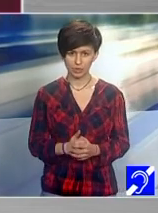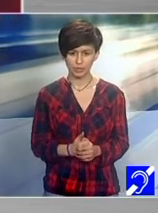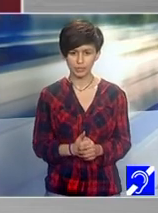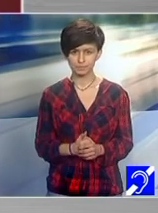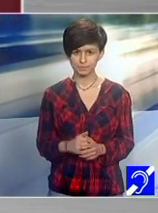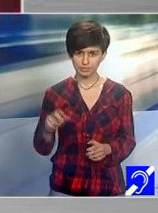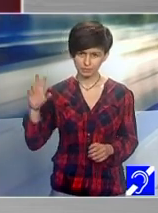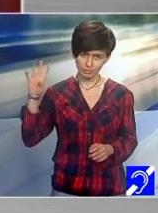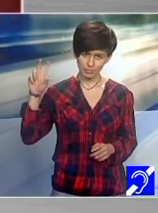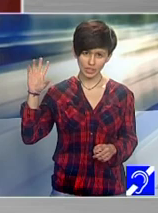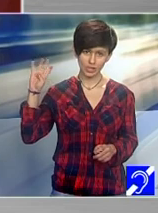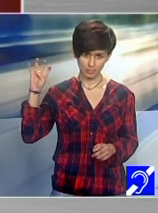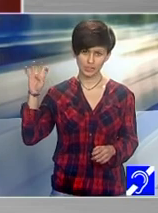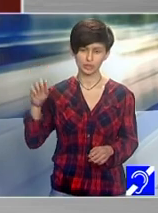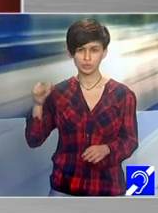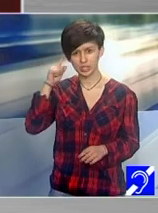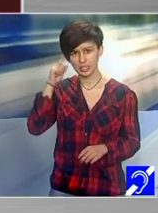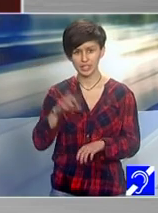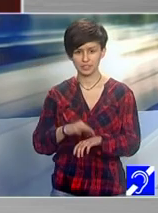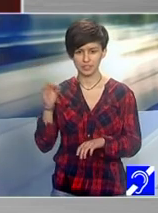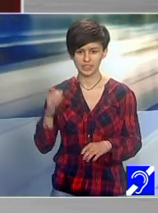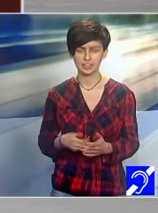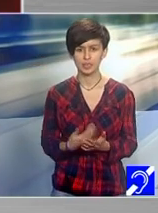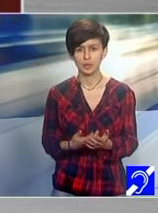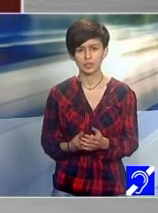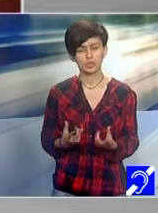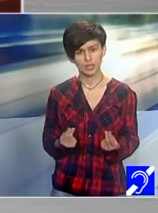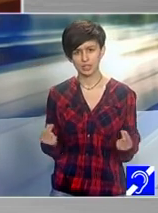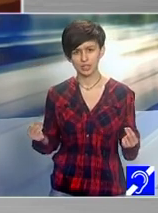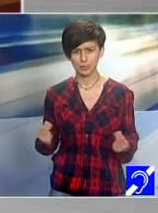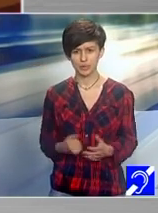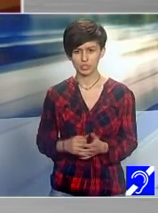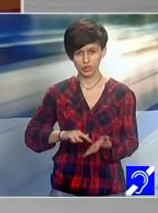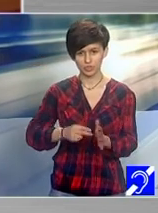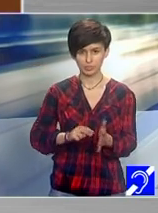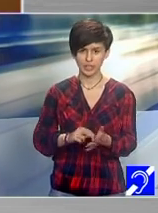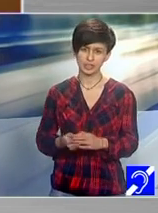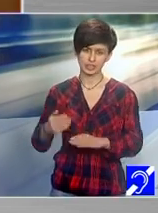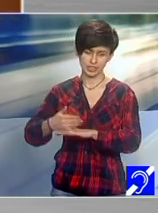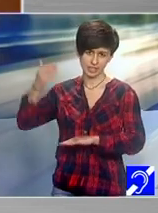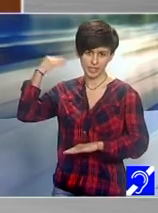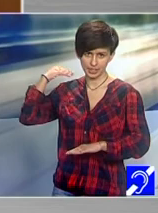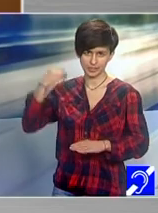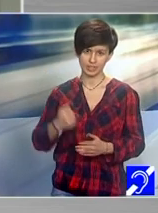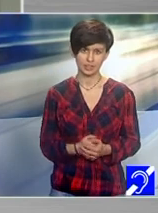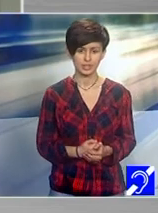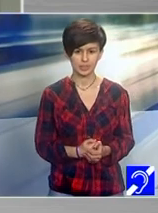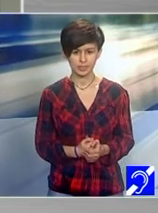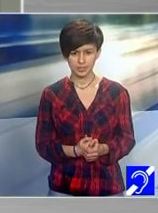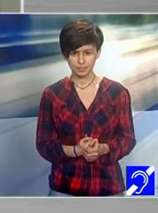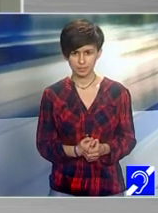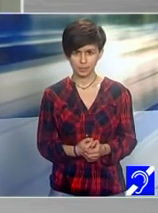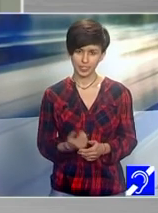chiar 400, pentru faptul că multe invenții au fost pregătite ulterior în scrieri în catalog și au